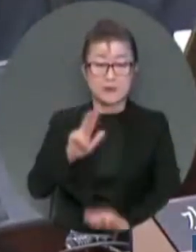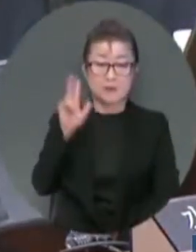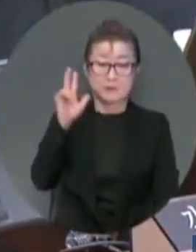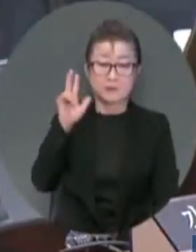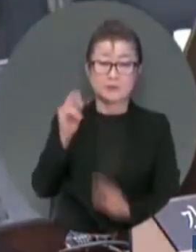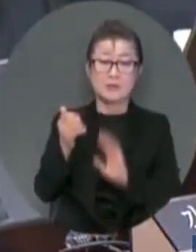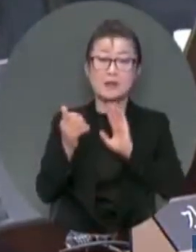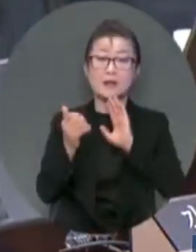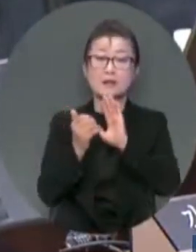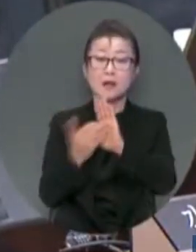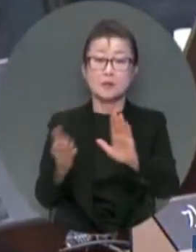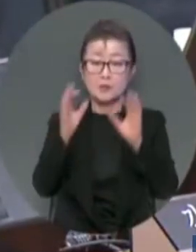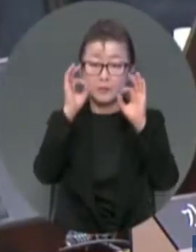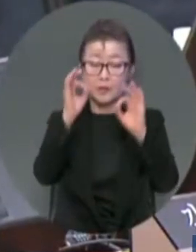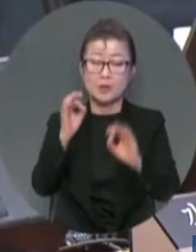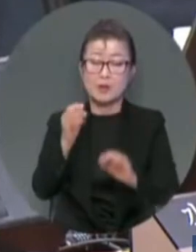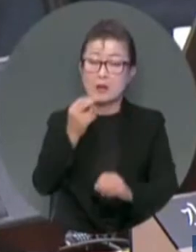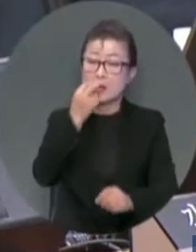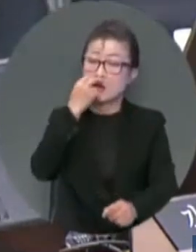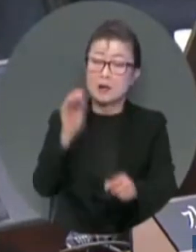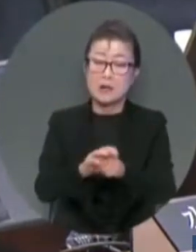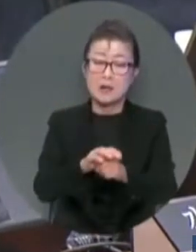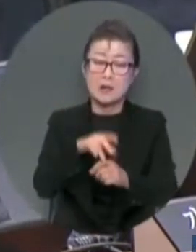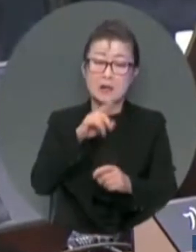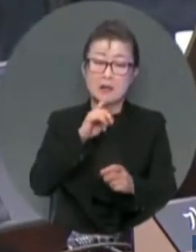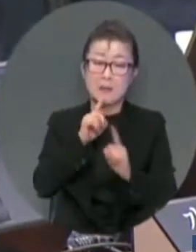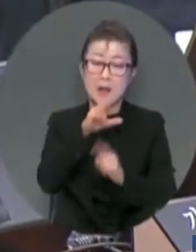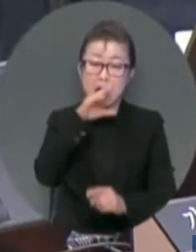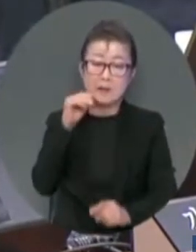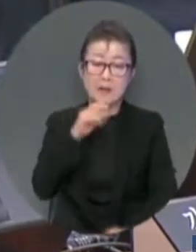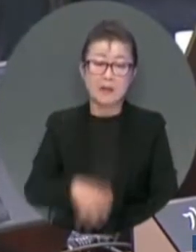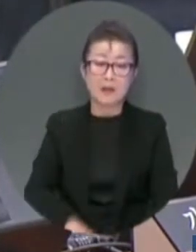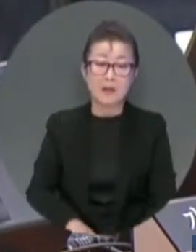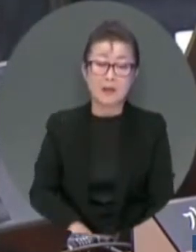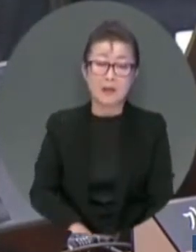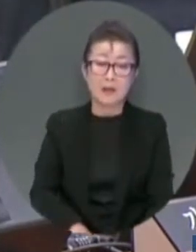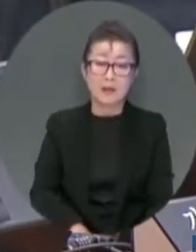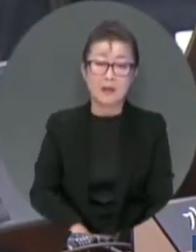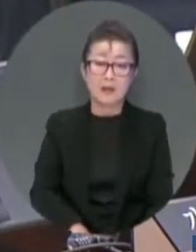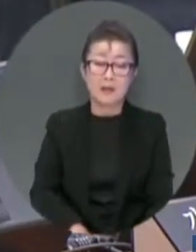정말 기가 막혀서 말이 안 나옵니다. 선서는 거부하되 증언은 하겠다.